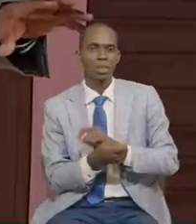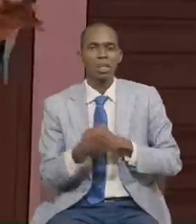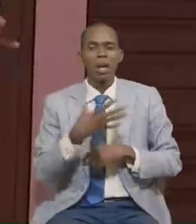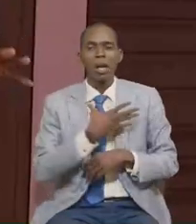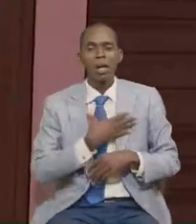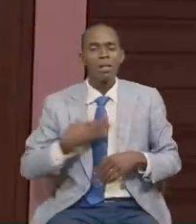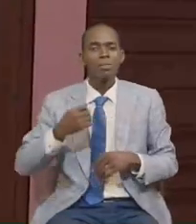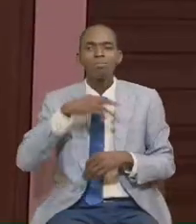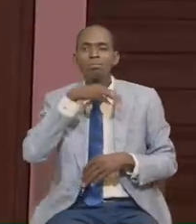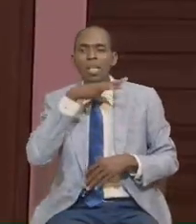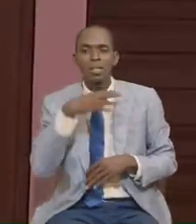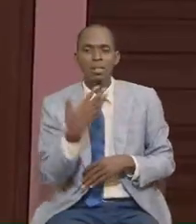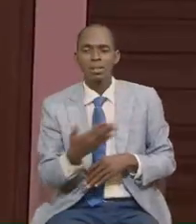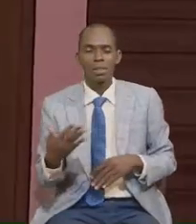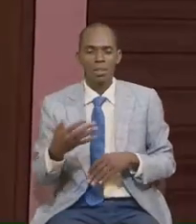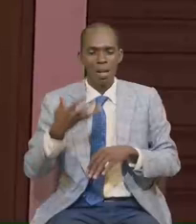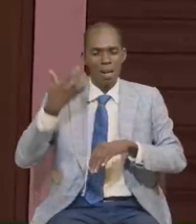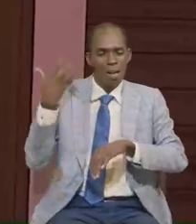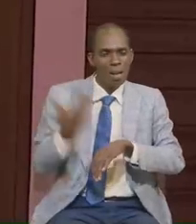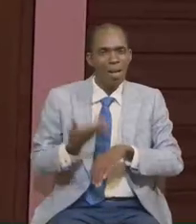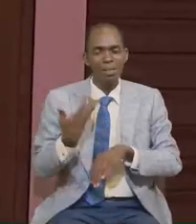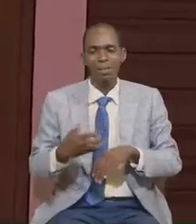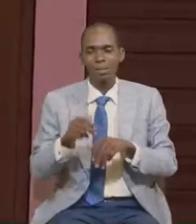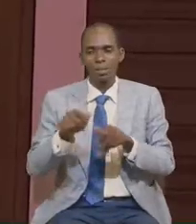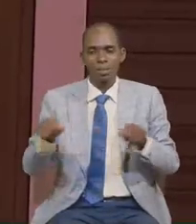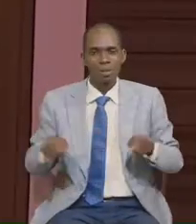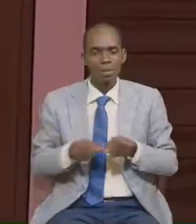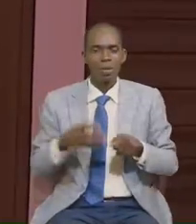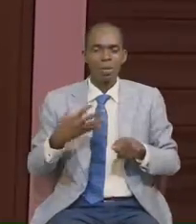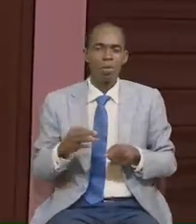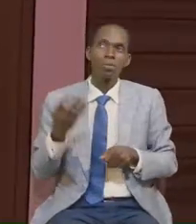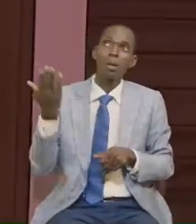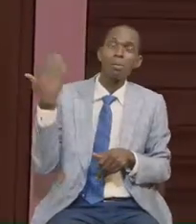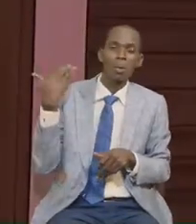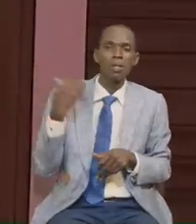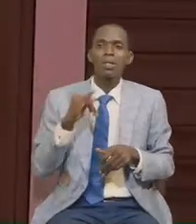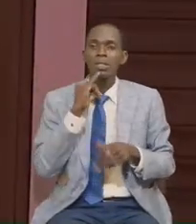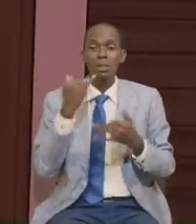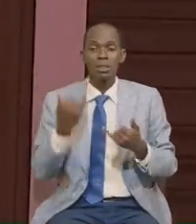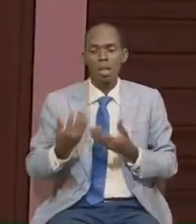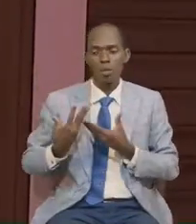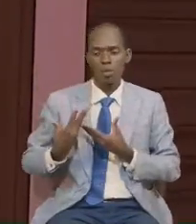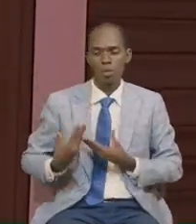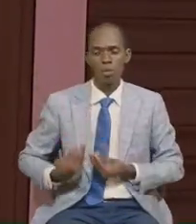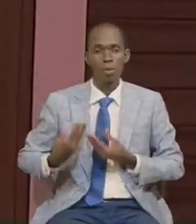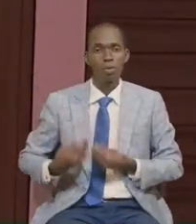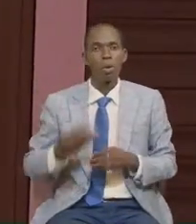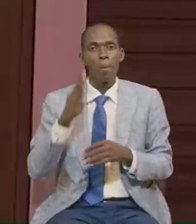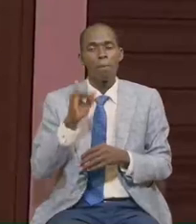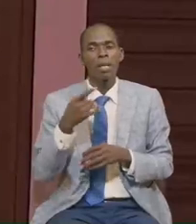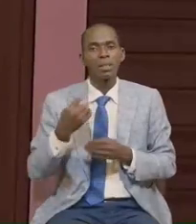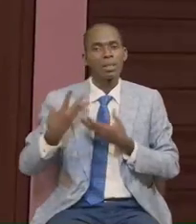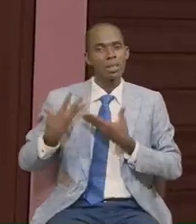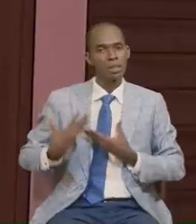sales, et les domaines endurcis de la vie, du passé, tout est maintenant adouci par la douceur de